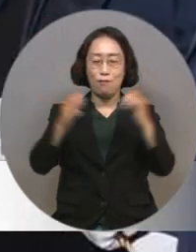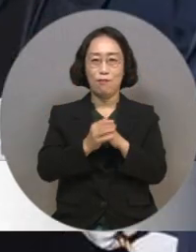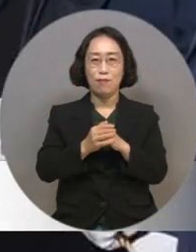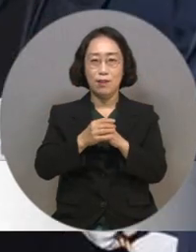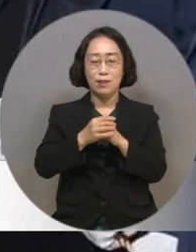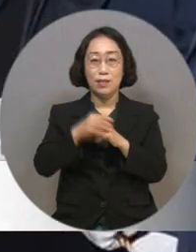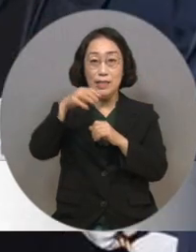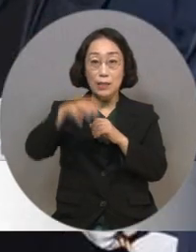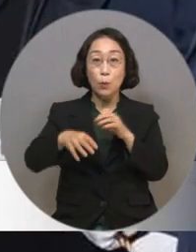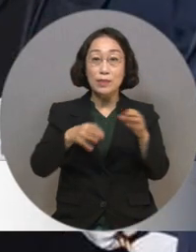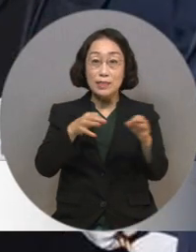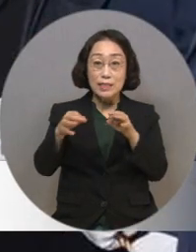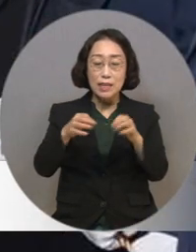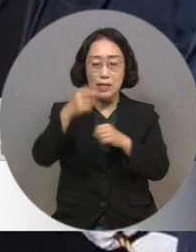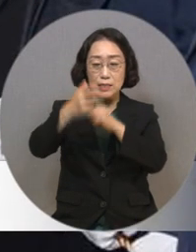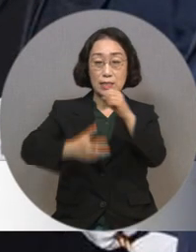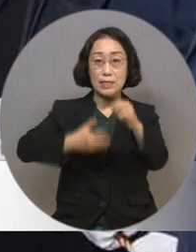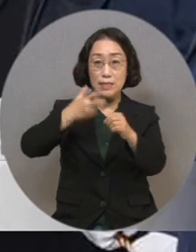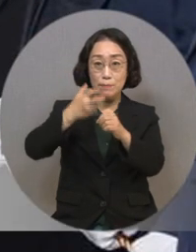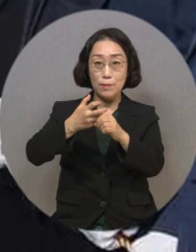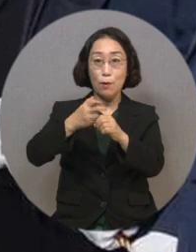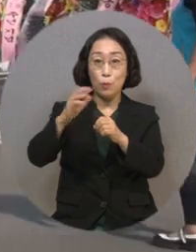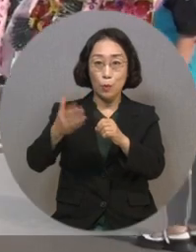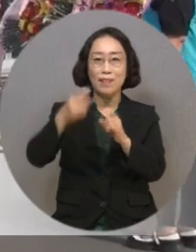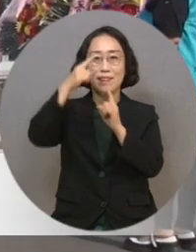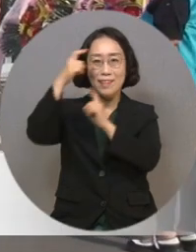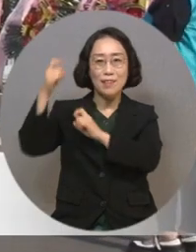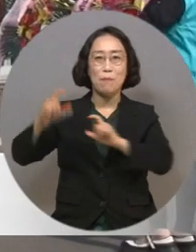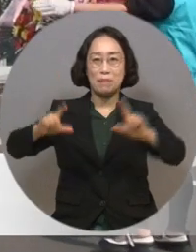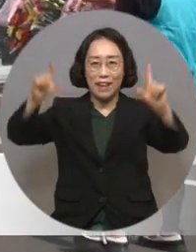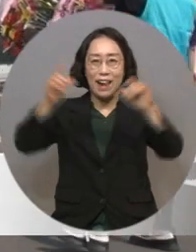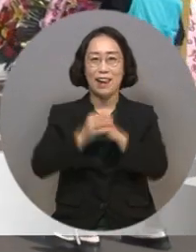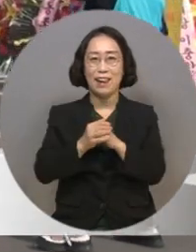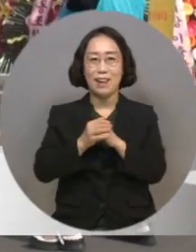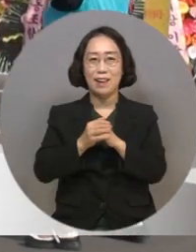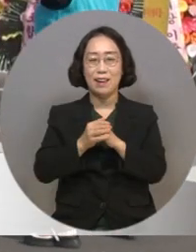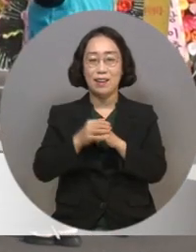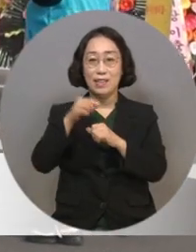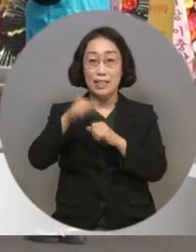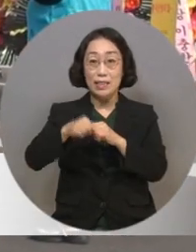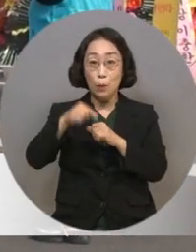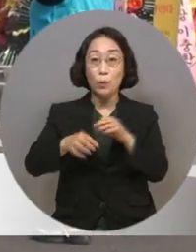의정부 제1시장이 70주년 되는 날입니다. 제1시장이